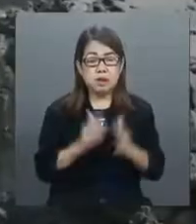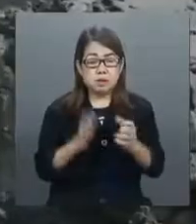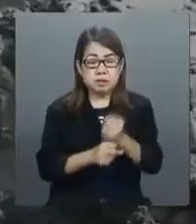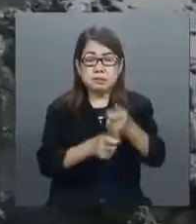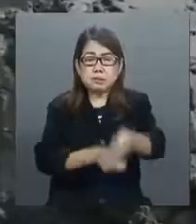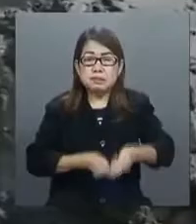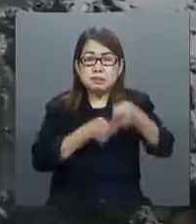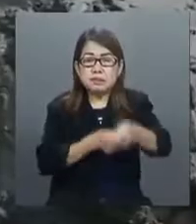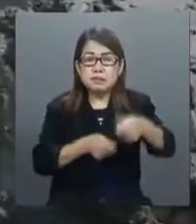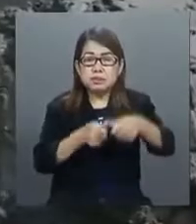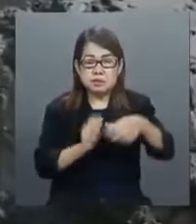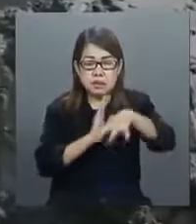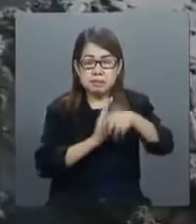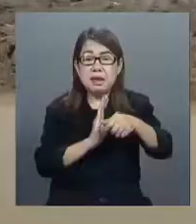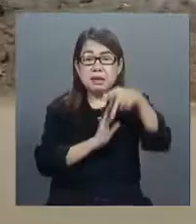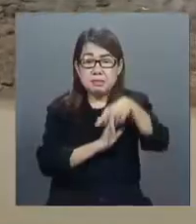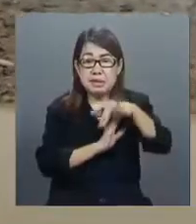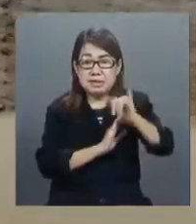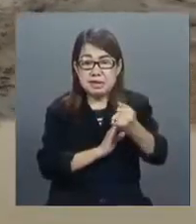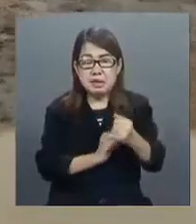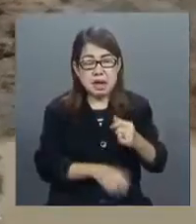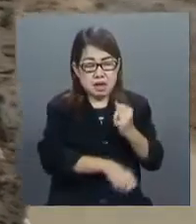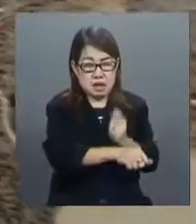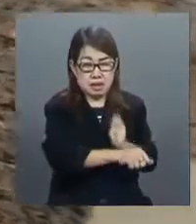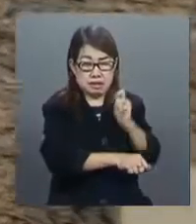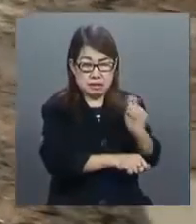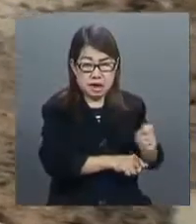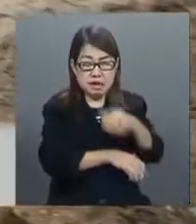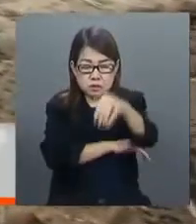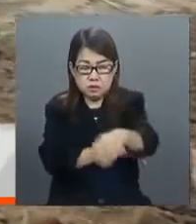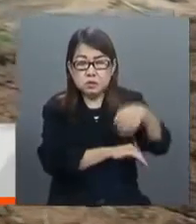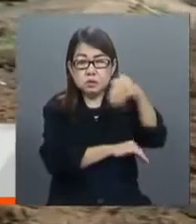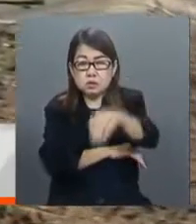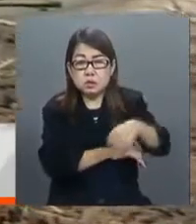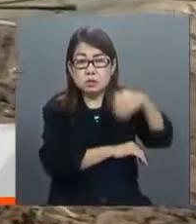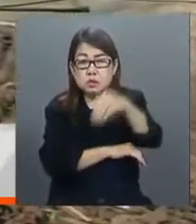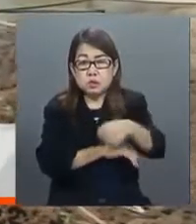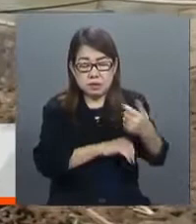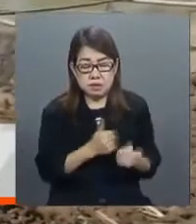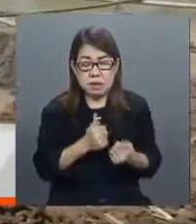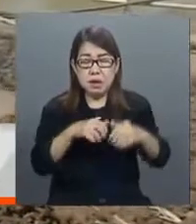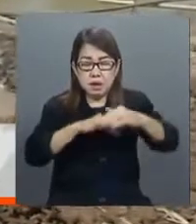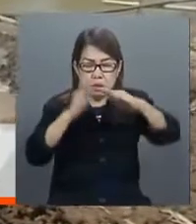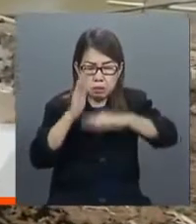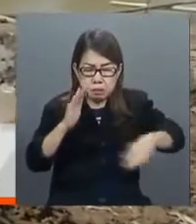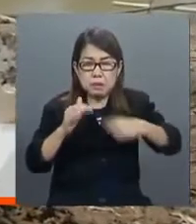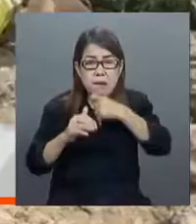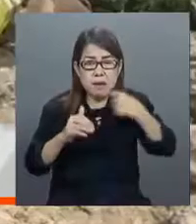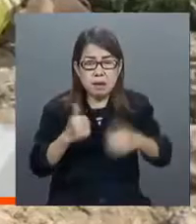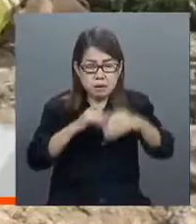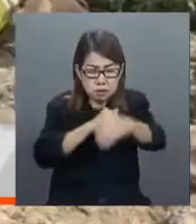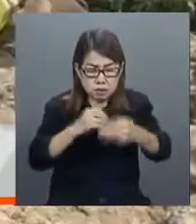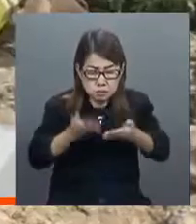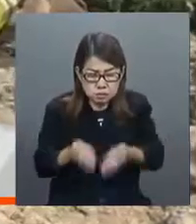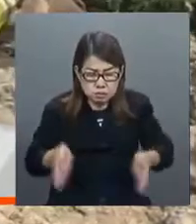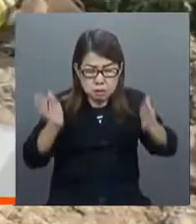ดงกลางอำเภอเมืองพิจิตรว่าจ้างรถแบคโฮขุดบ่อน้ำกลางคลองข้าวต่อที่ขณะนี้น้ำลดลงนะครับเพื่อหาน้ำใช้ทำ